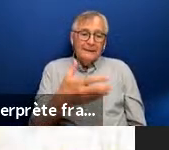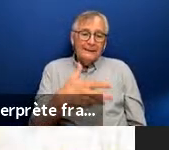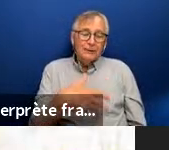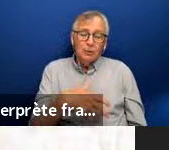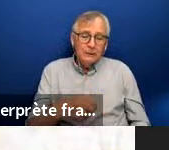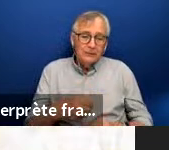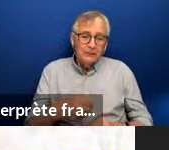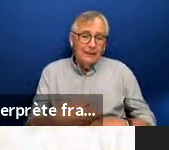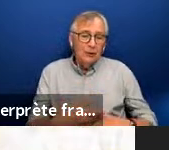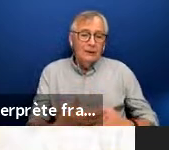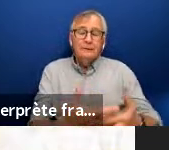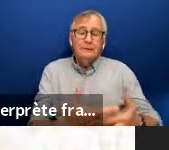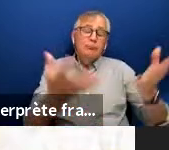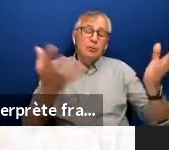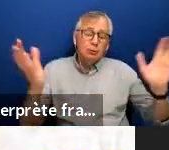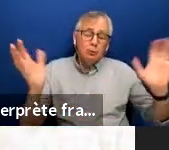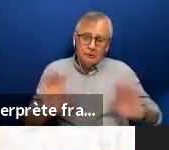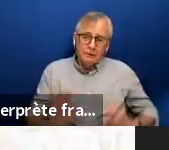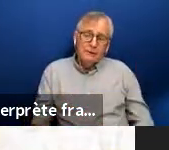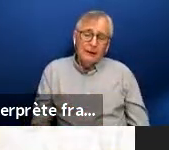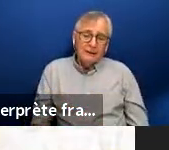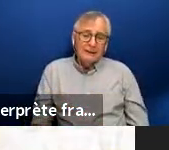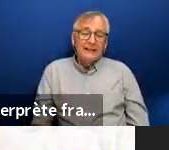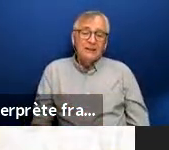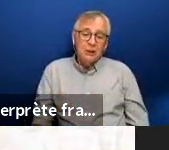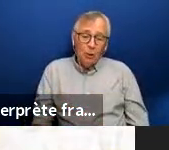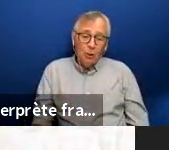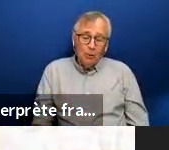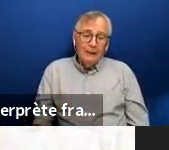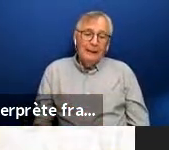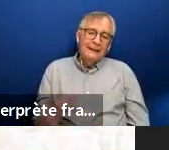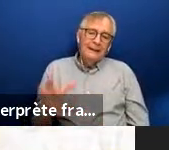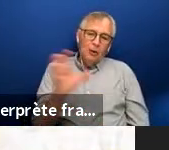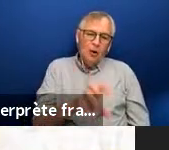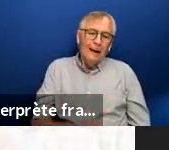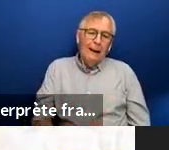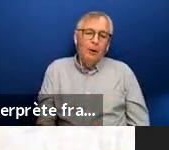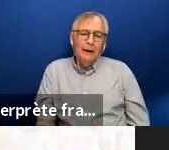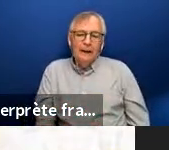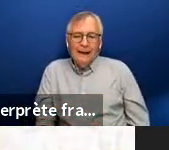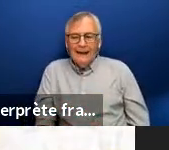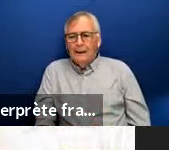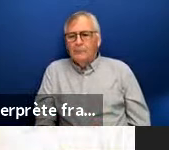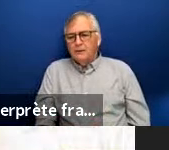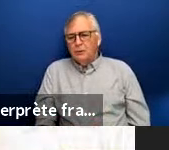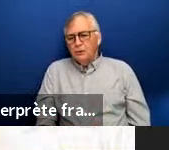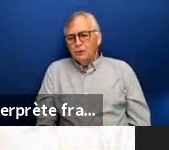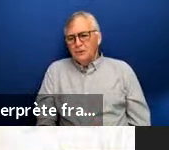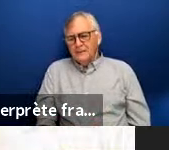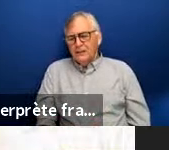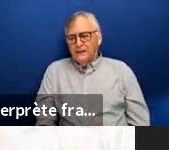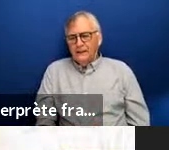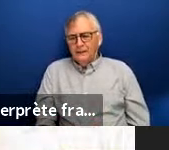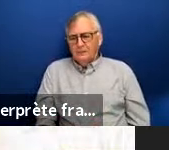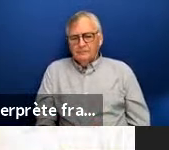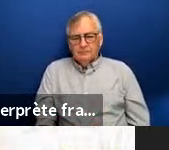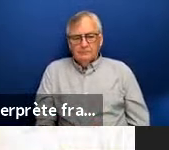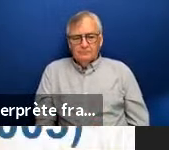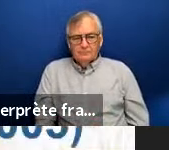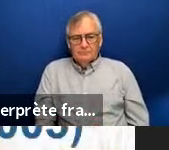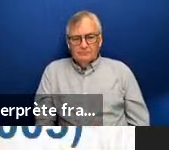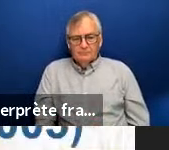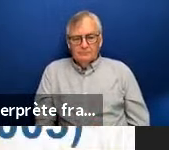Donc, c'est des sourds qui venaient donner de différentes régions qui ont collaboré à l'élaboration de ce dictionnaire-là.